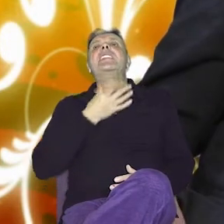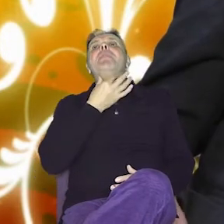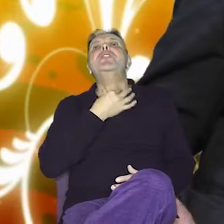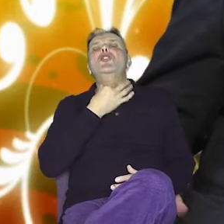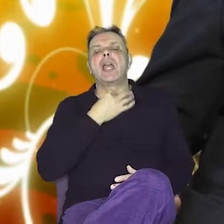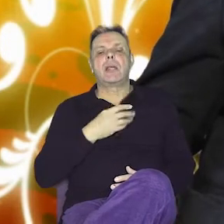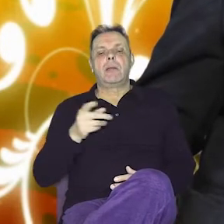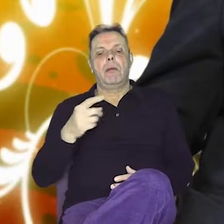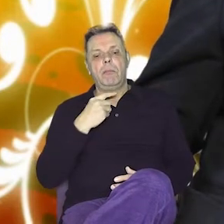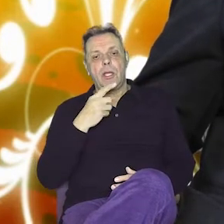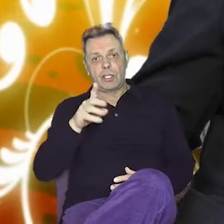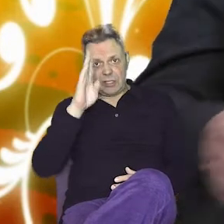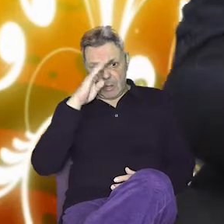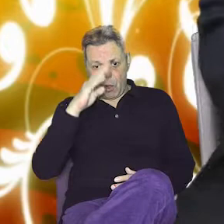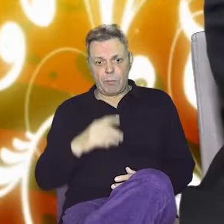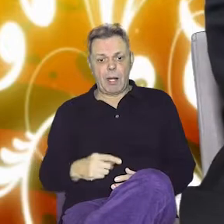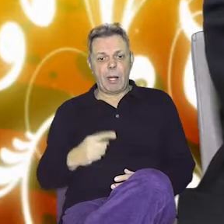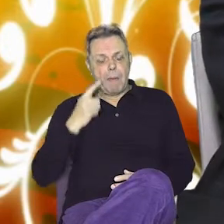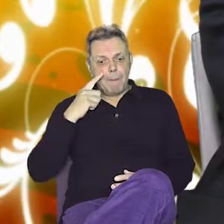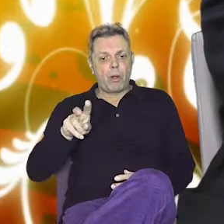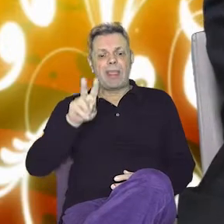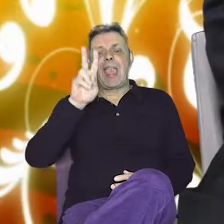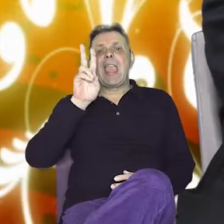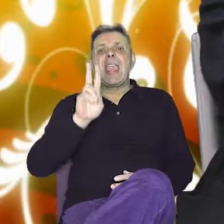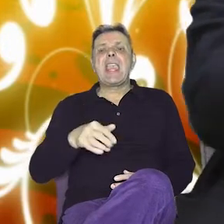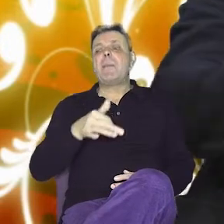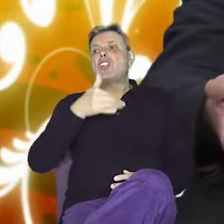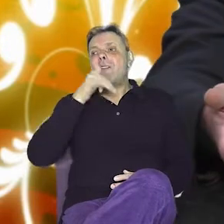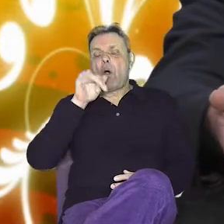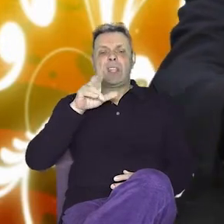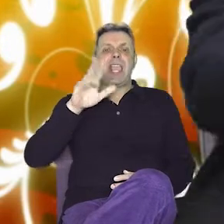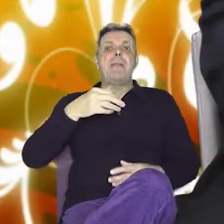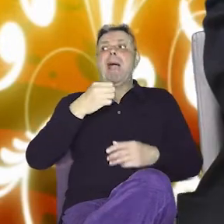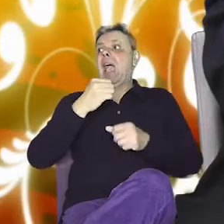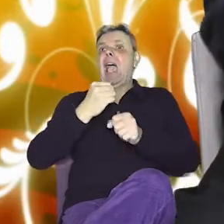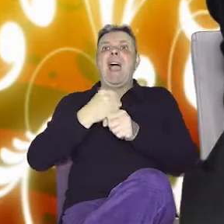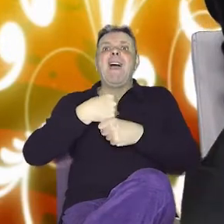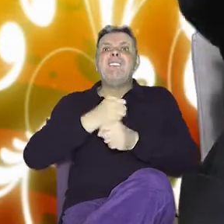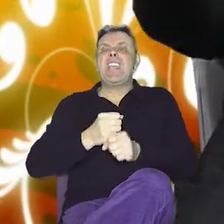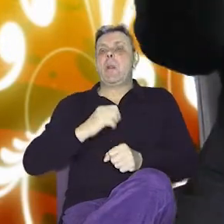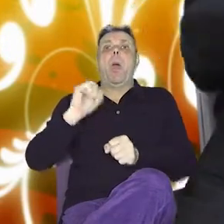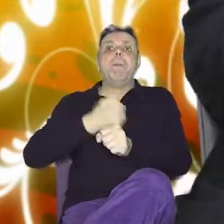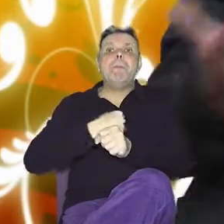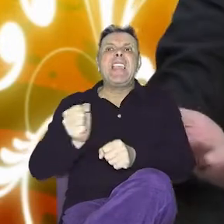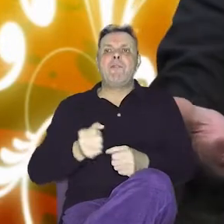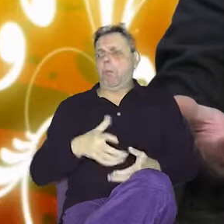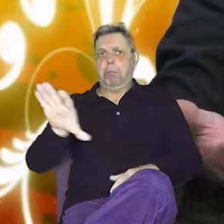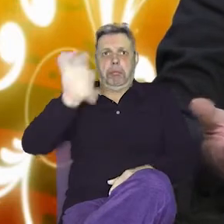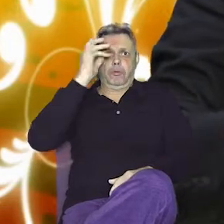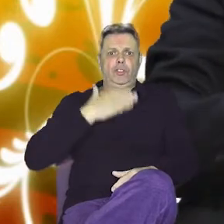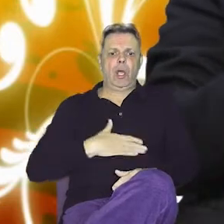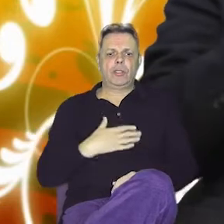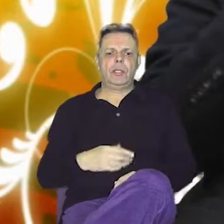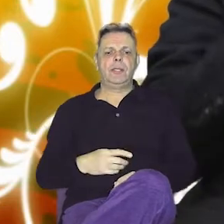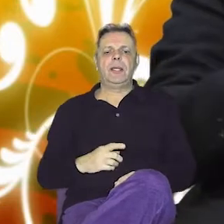žedan. On me gleda, jesi normalan, gleda, imaš vode, ima vina, ima piva, imaš, uzmi šta